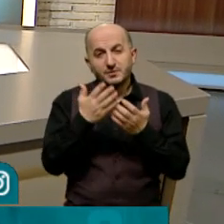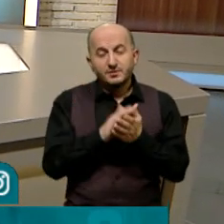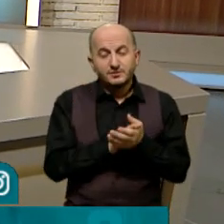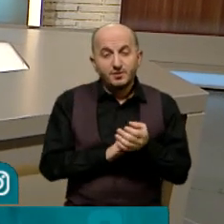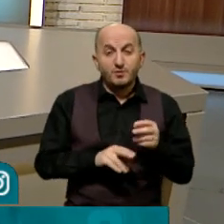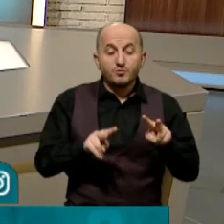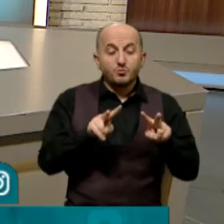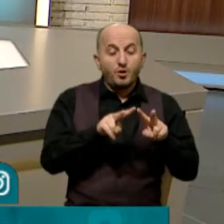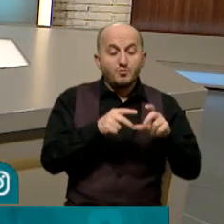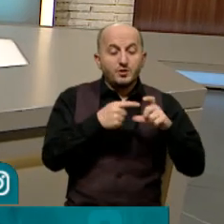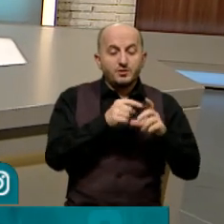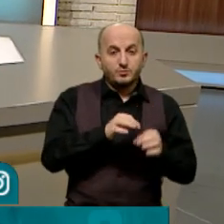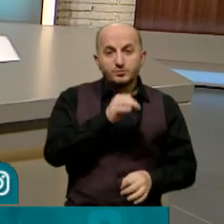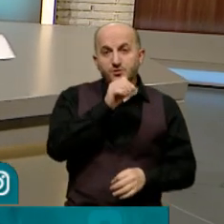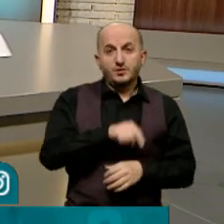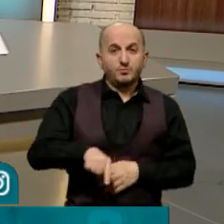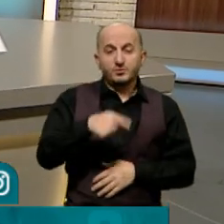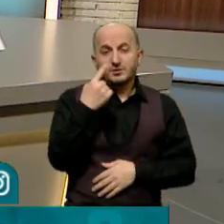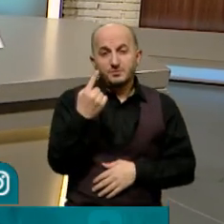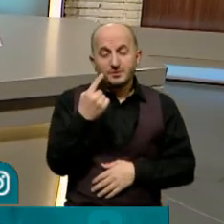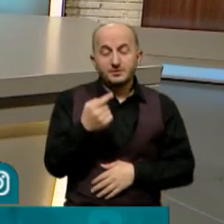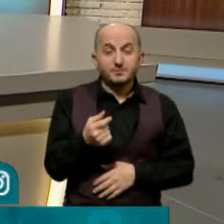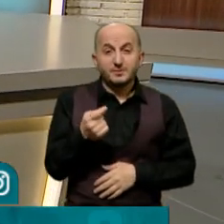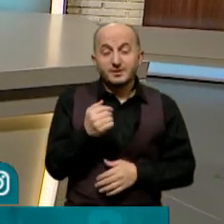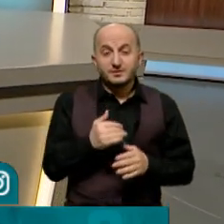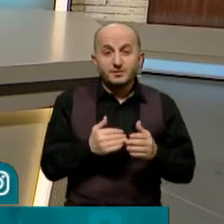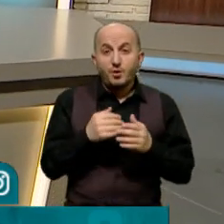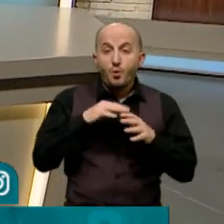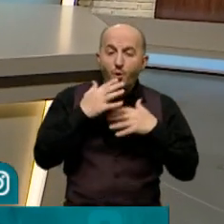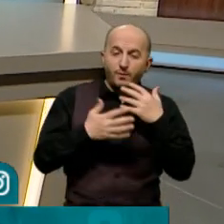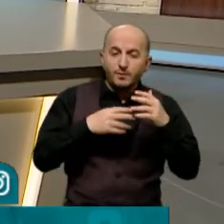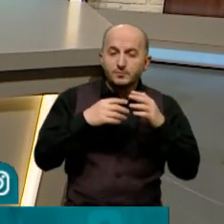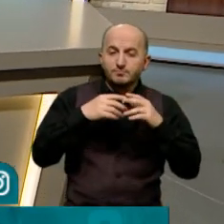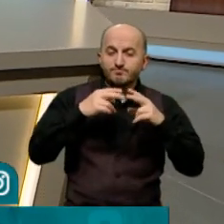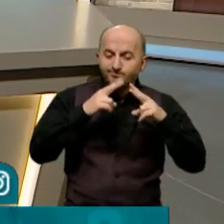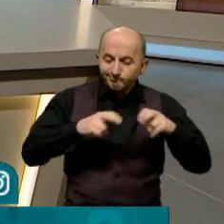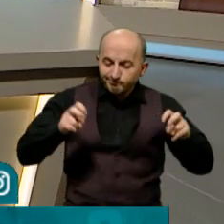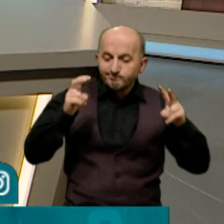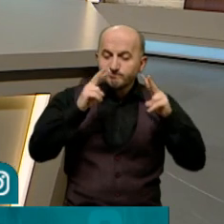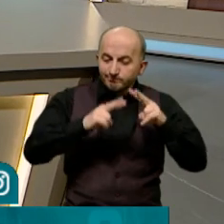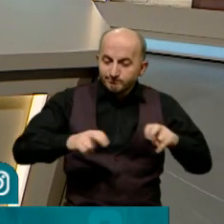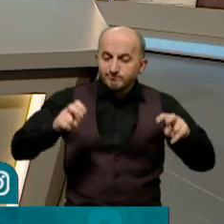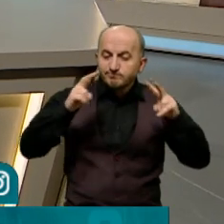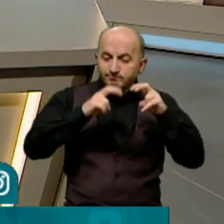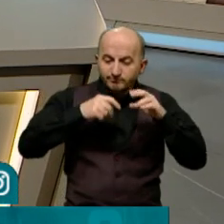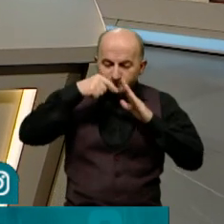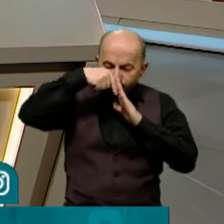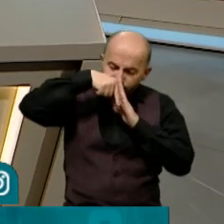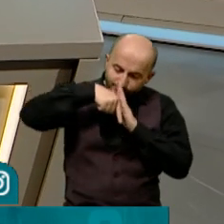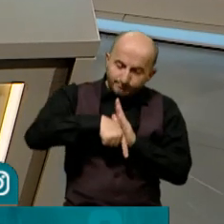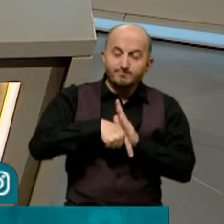Ebu Zehra bunlardan birisi. Ama biraz daha olayı tetkik eden, biraz daha inceleyen bir grup alim de diyor